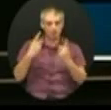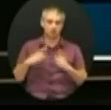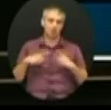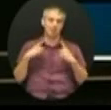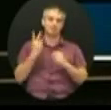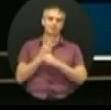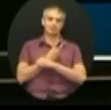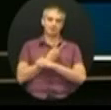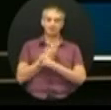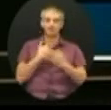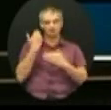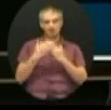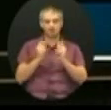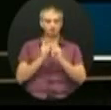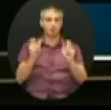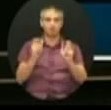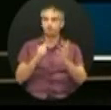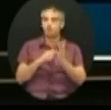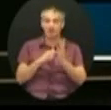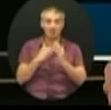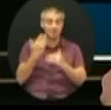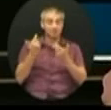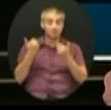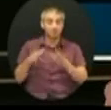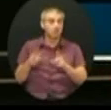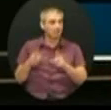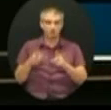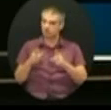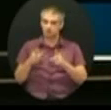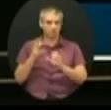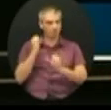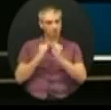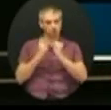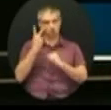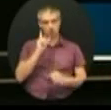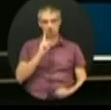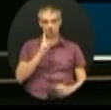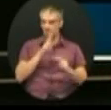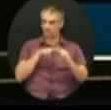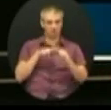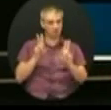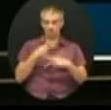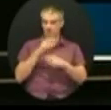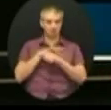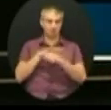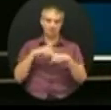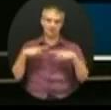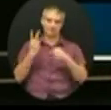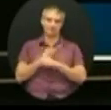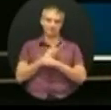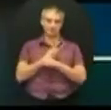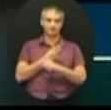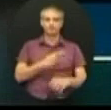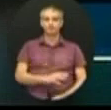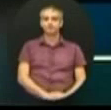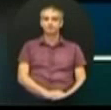לחיים תקינים ולסיים את החוב, כי מהלך של פשיטת רגל הוא קשה יותר, ואחר כך הם לא יכולים לנהל מהלך חיים תקין. חברת